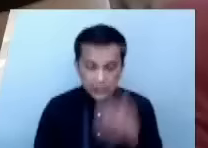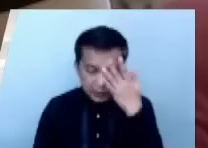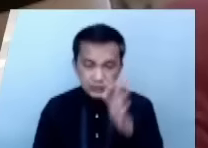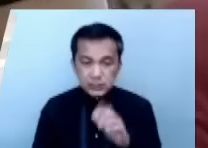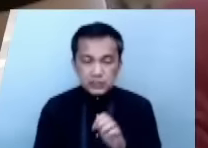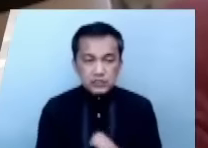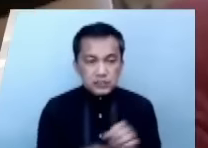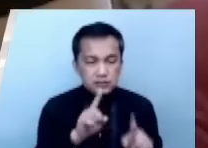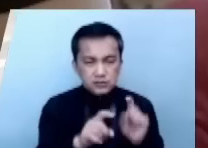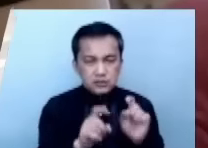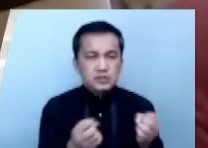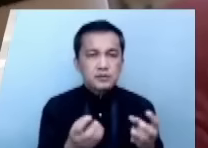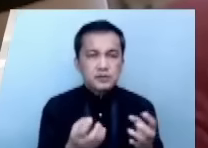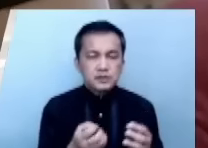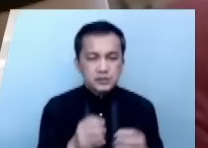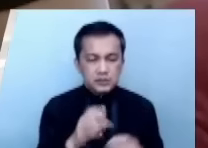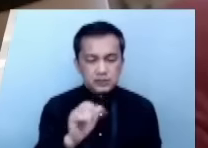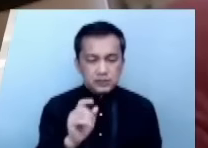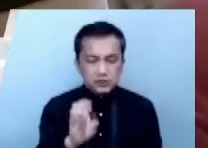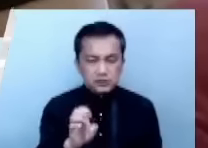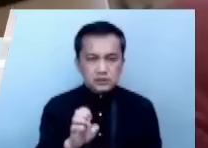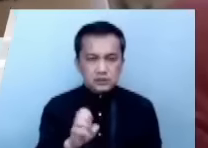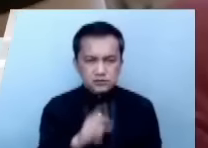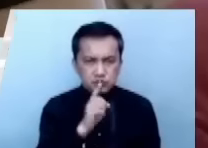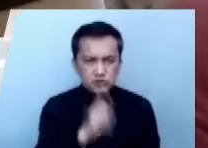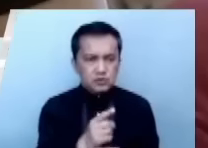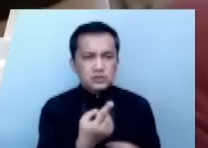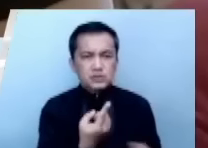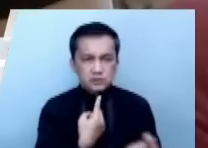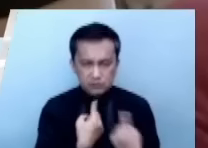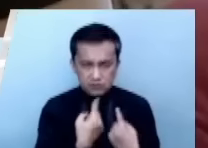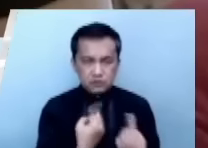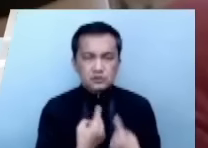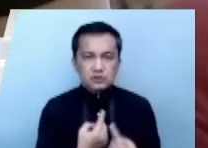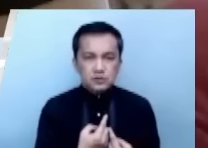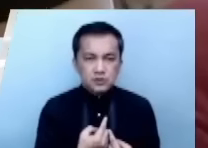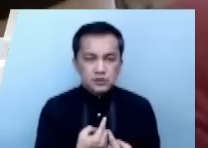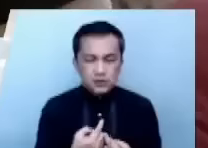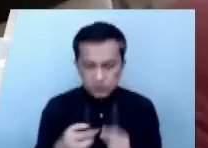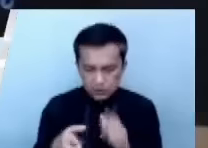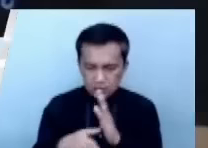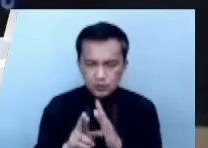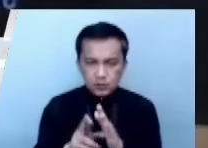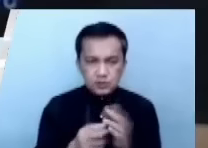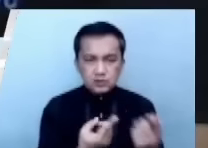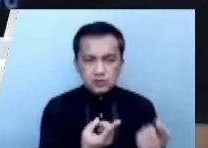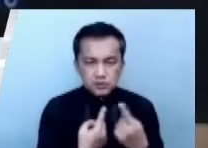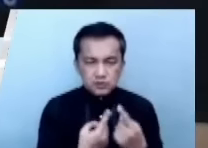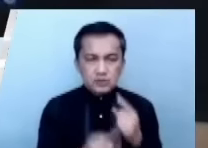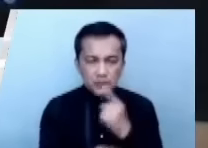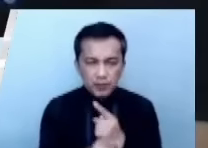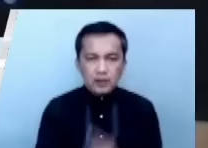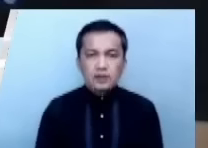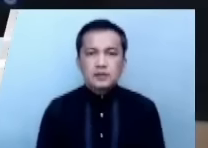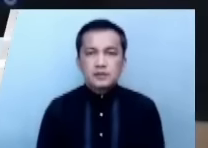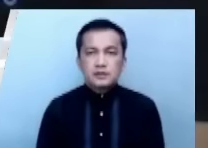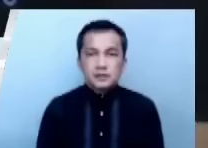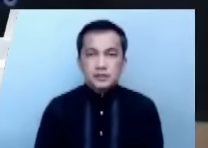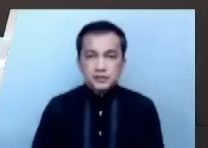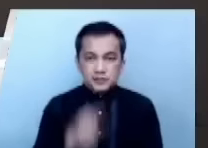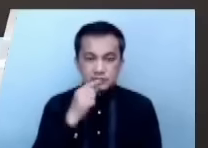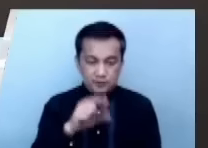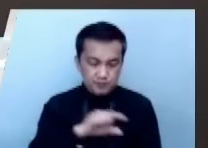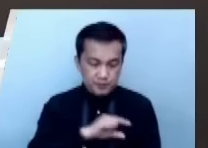sa case. Talagang nasasagot po niya. Pag nire-review ko, nasasagot po niya na tama. Pero ayon sa PNP PRO